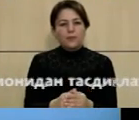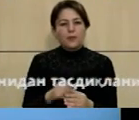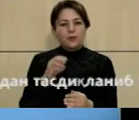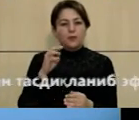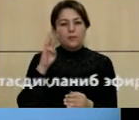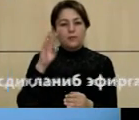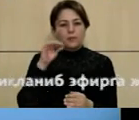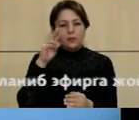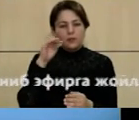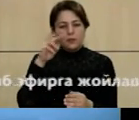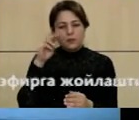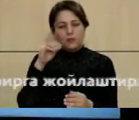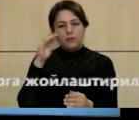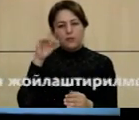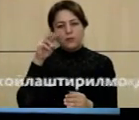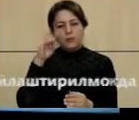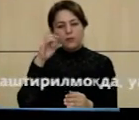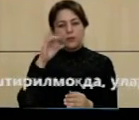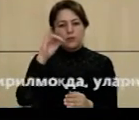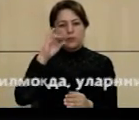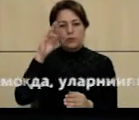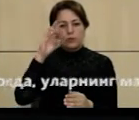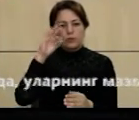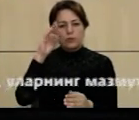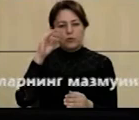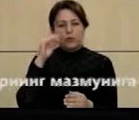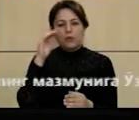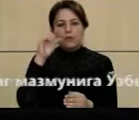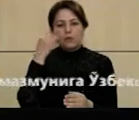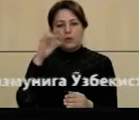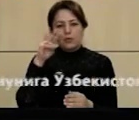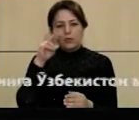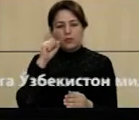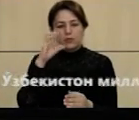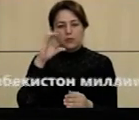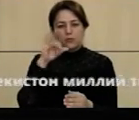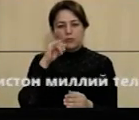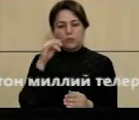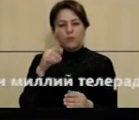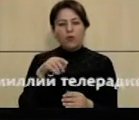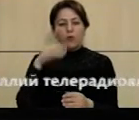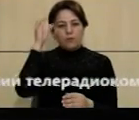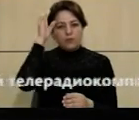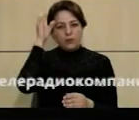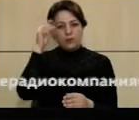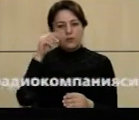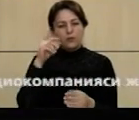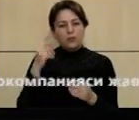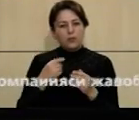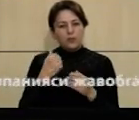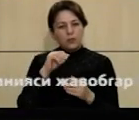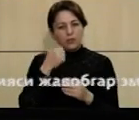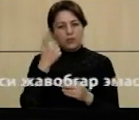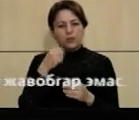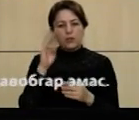Miletlik Faris, Yunon faylasufi. Antik faylasa va fanning ilk namoyandasi. Milet